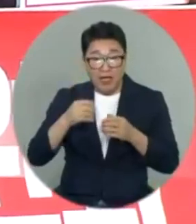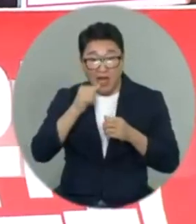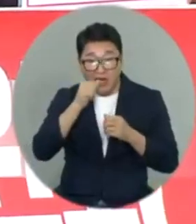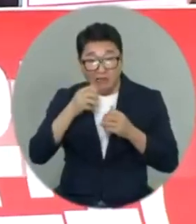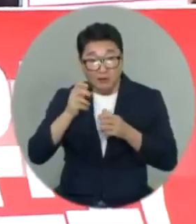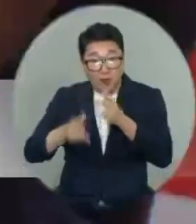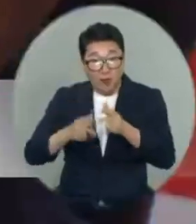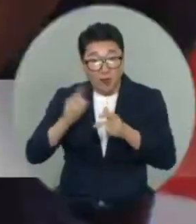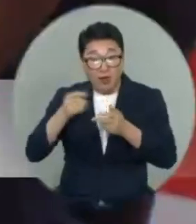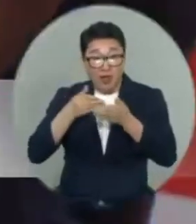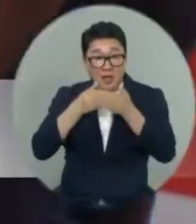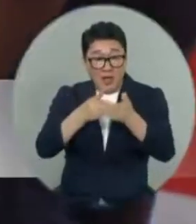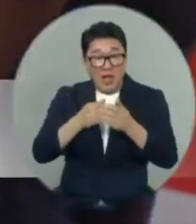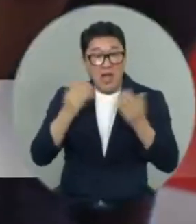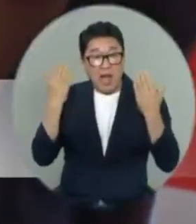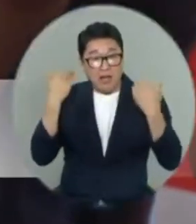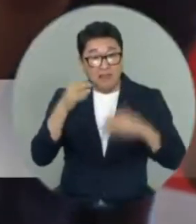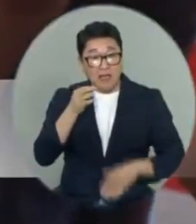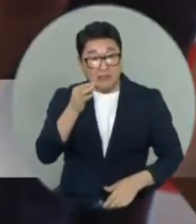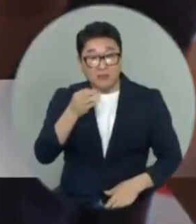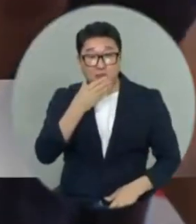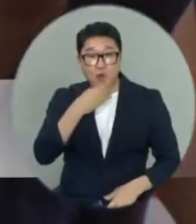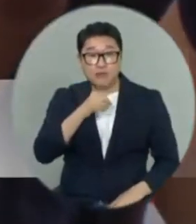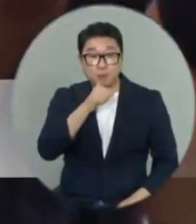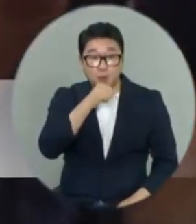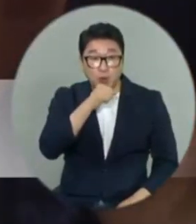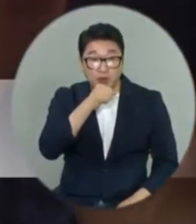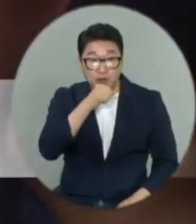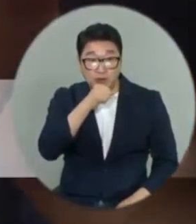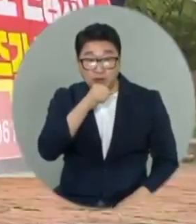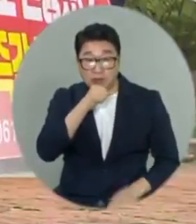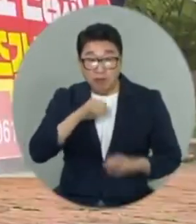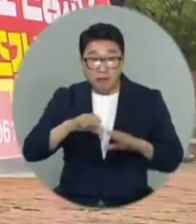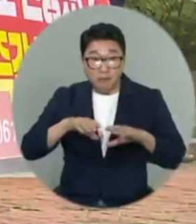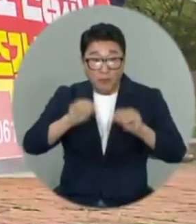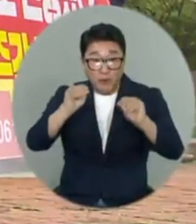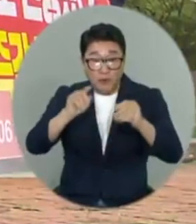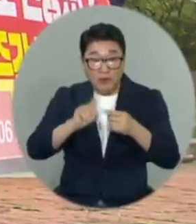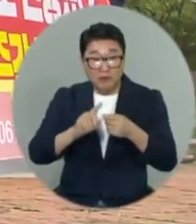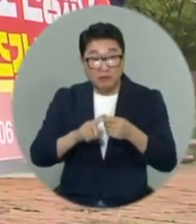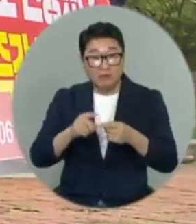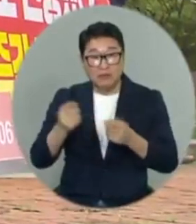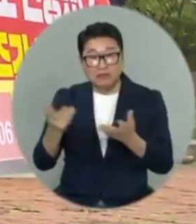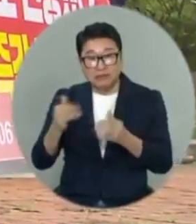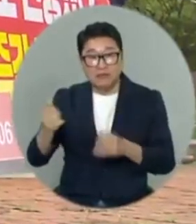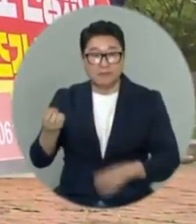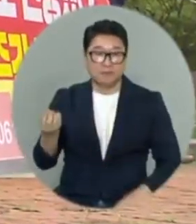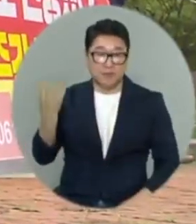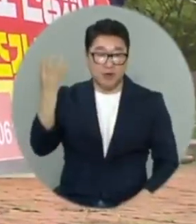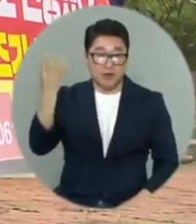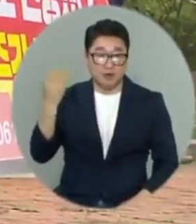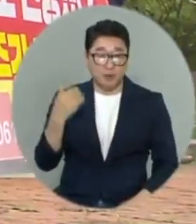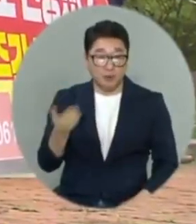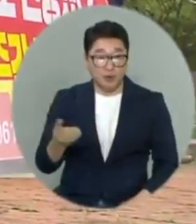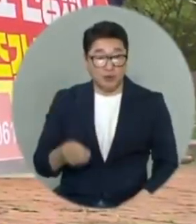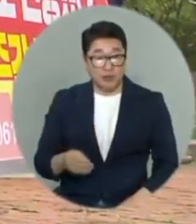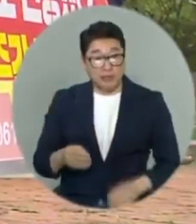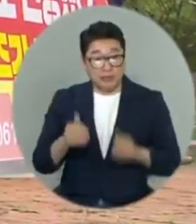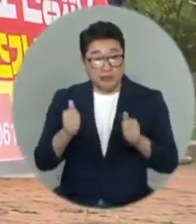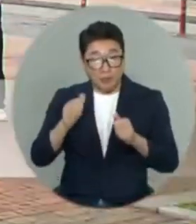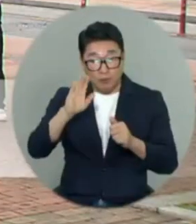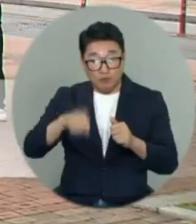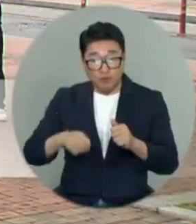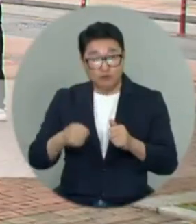협력사를 상대로 낸 자녀 학자금과 복지 포인트 등 청구 소송에서 원고 일부 승소 판결을 했습니다.